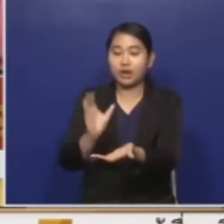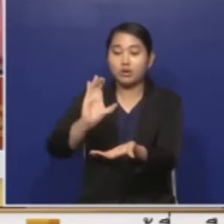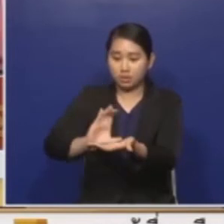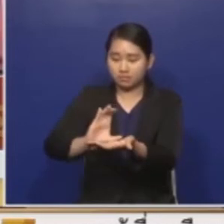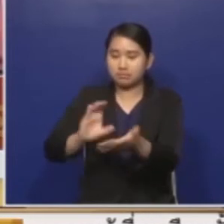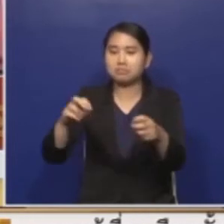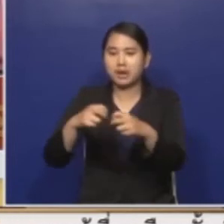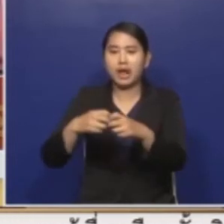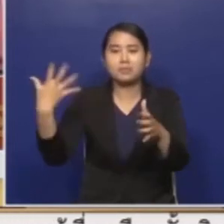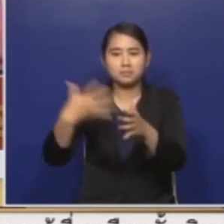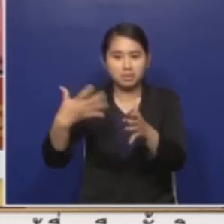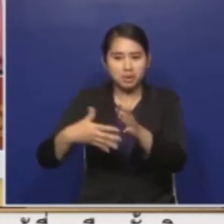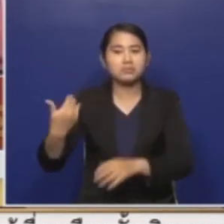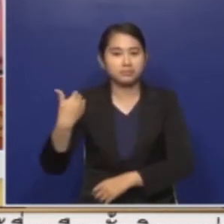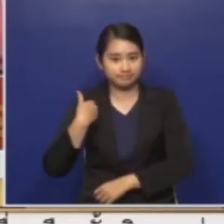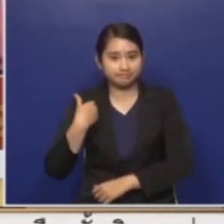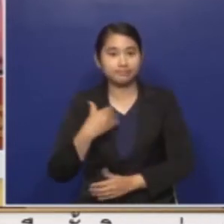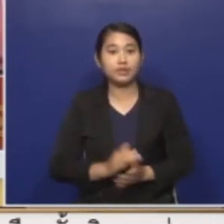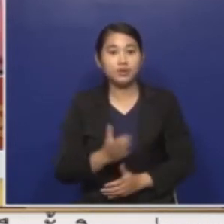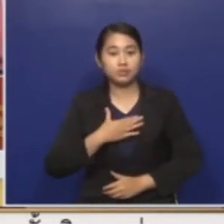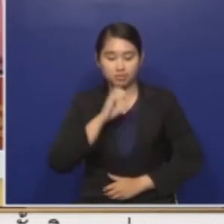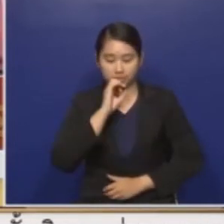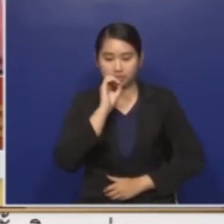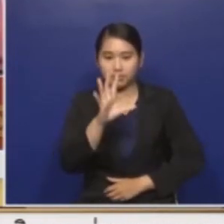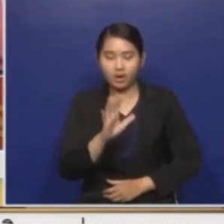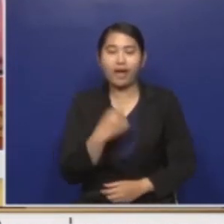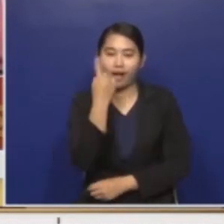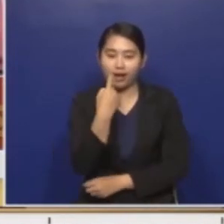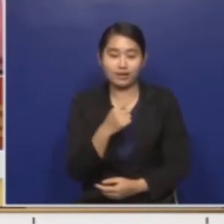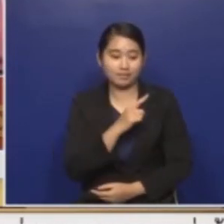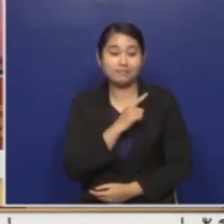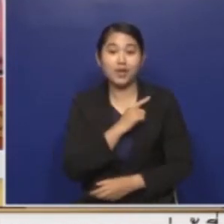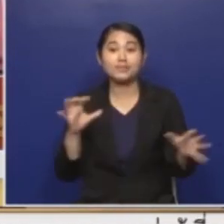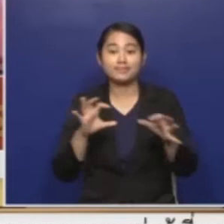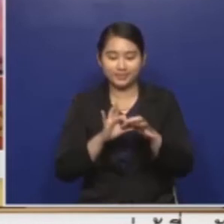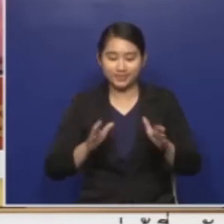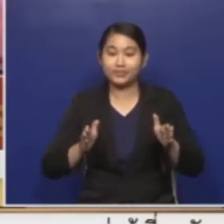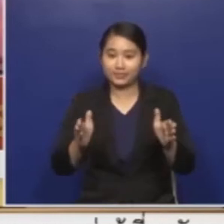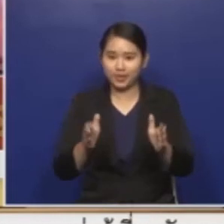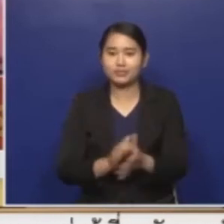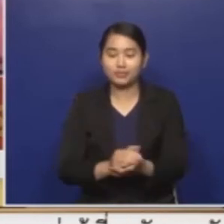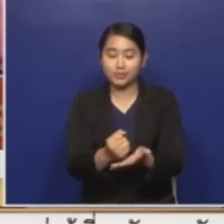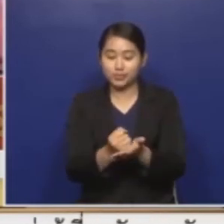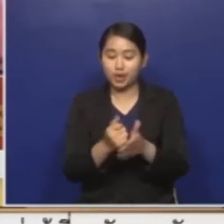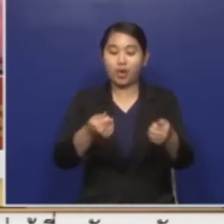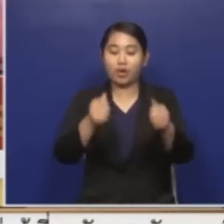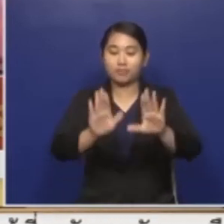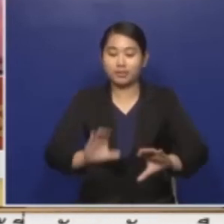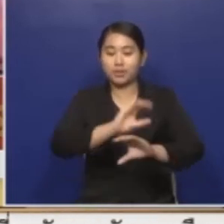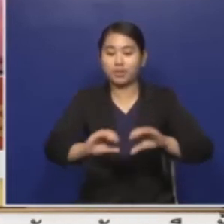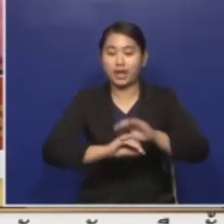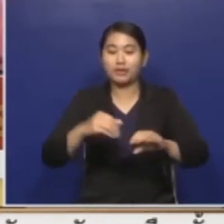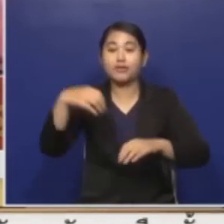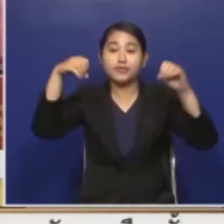ขัดนะครับก็จึงอยากจะนำเรียนท่านประธานถึงหน่วยงานที่เกี่ยวข้องในการที่จะออกแบบไฟส่องสว่างเพื่